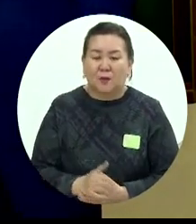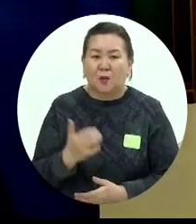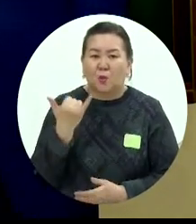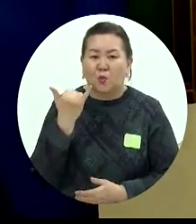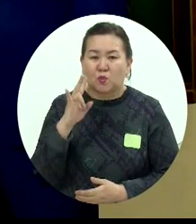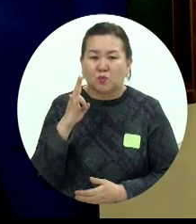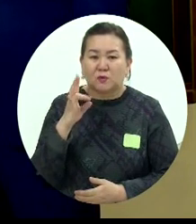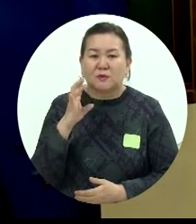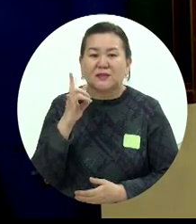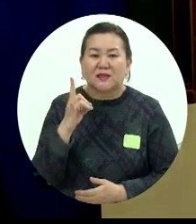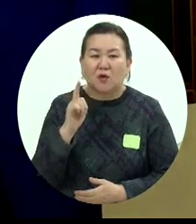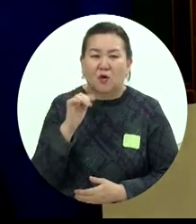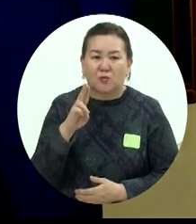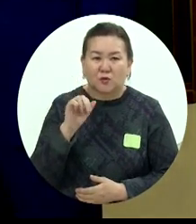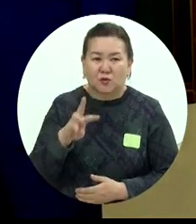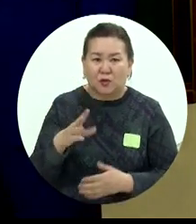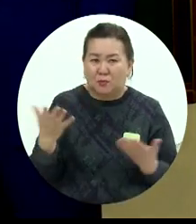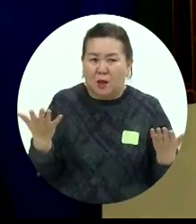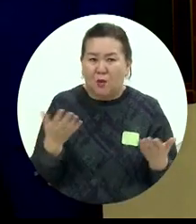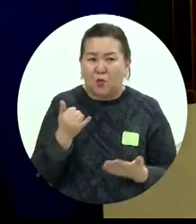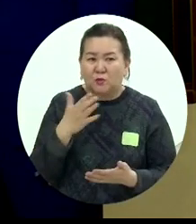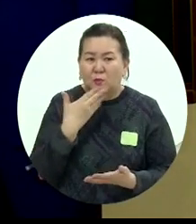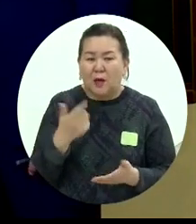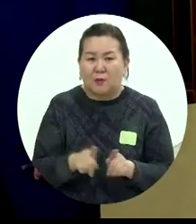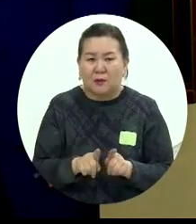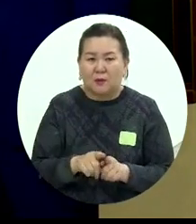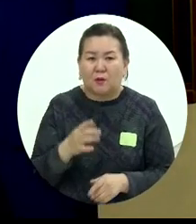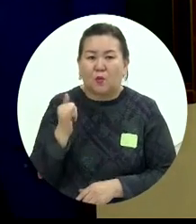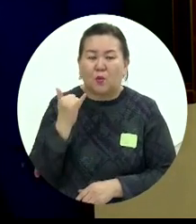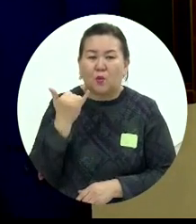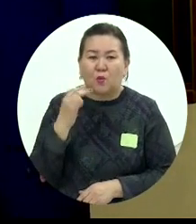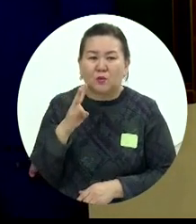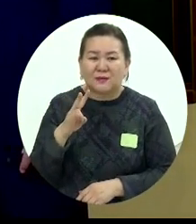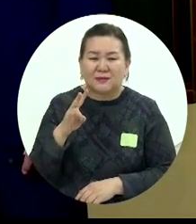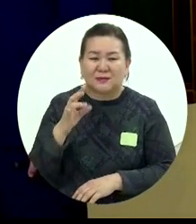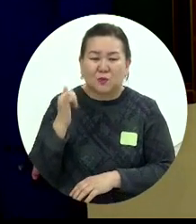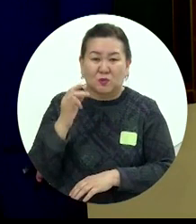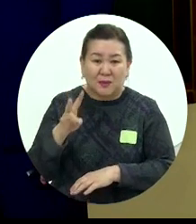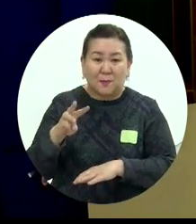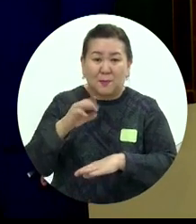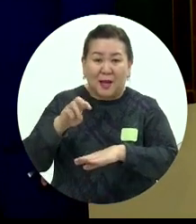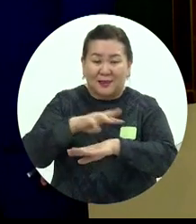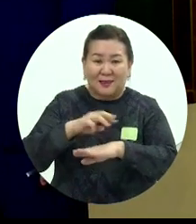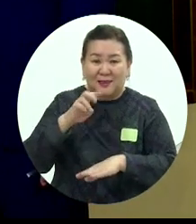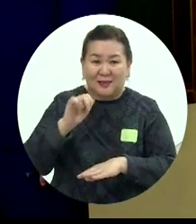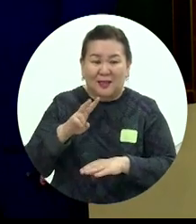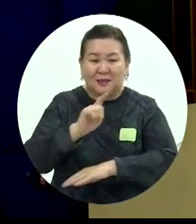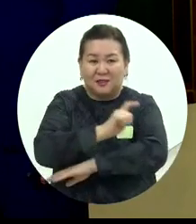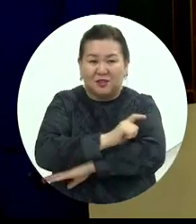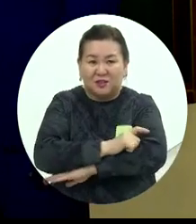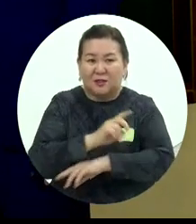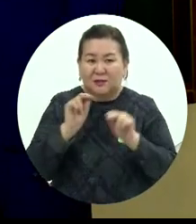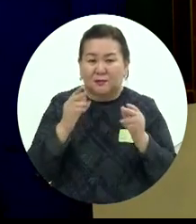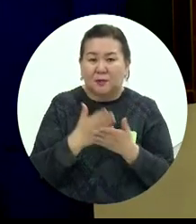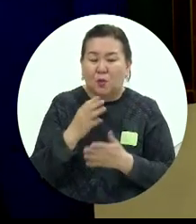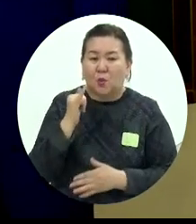За үүний дараа усны хомсдлын талаар орж байна. За бид нар усан мандал гэсэн бүлэг сэдвийн хүрээнд хичээл явагдаж байгаа.